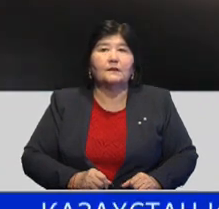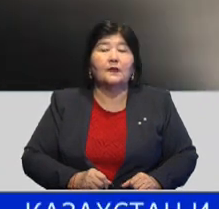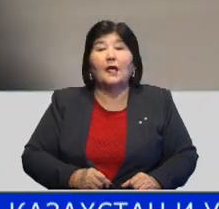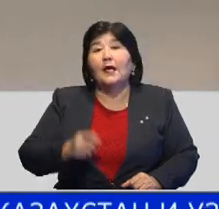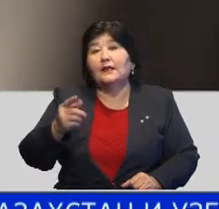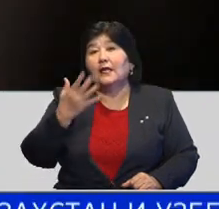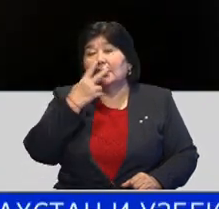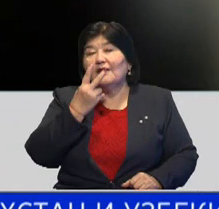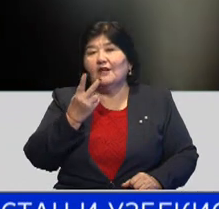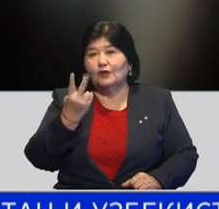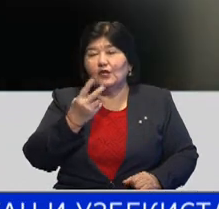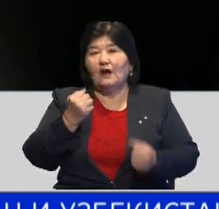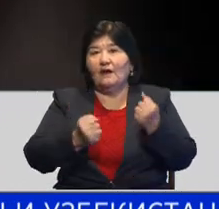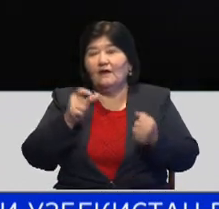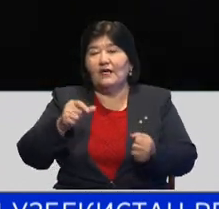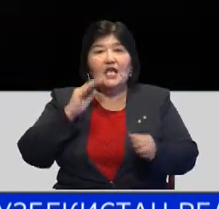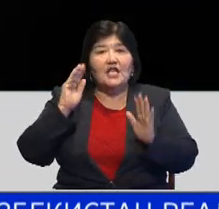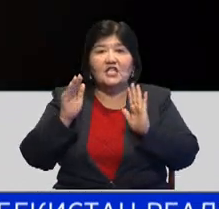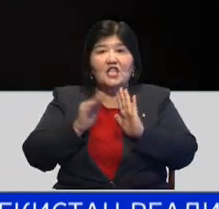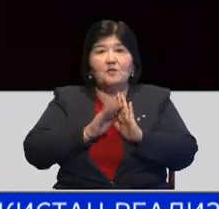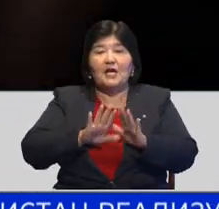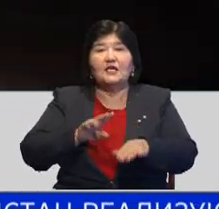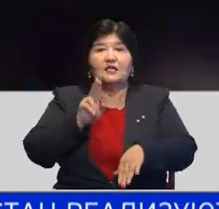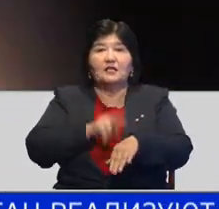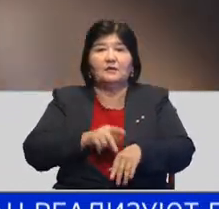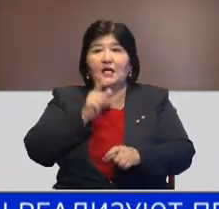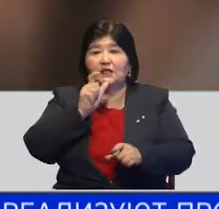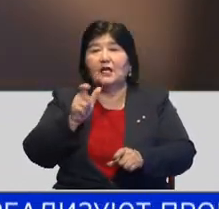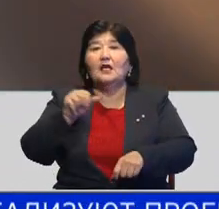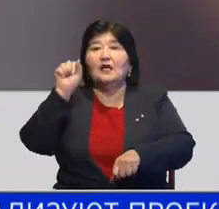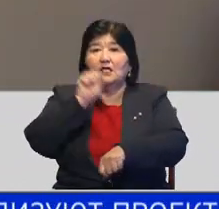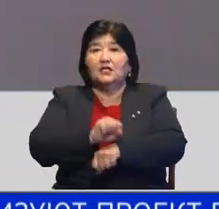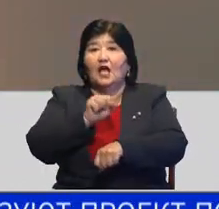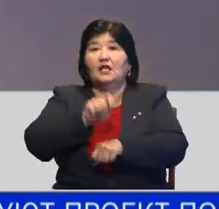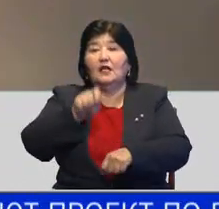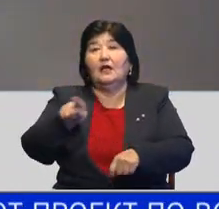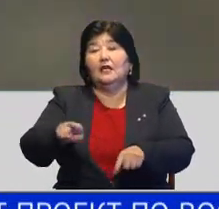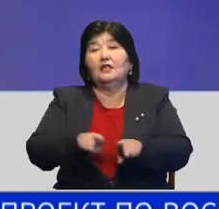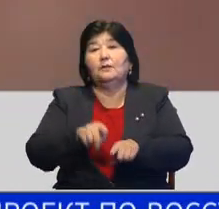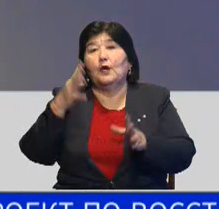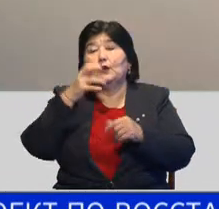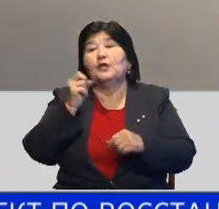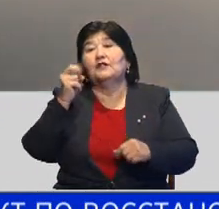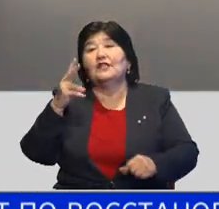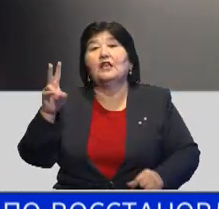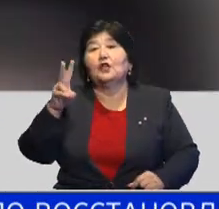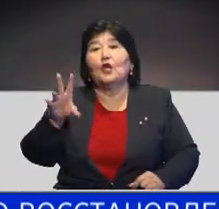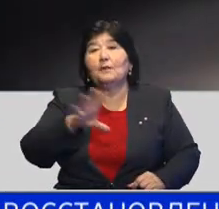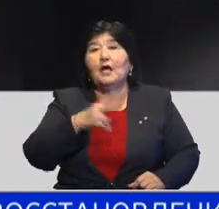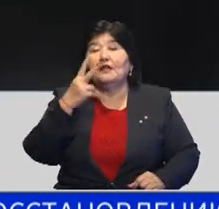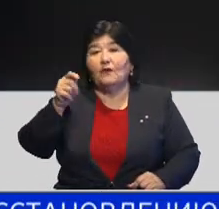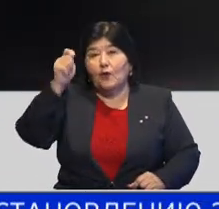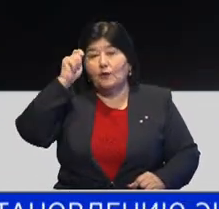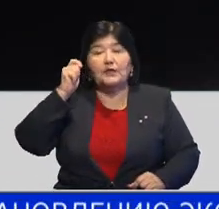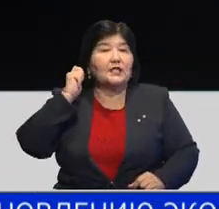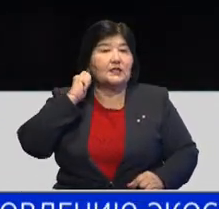На этих кадрах видно, что водители не подчиняются приказу полицейских остановиться. Инцидент произошел в ночь на 12 ноября. Двое